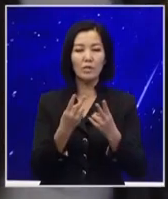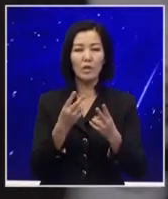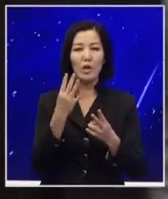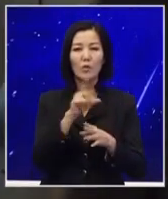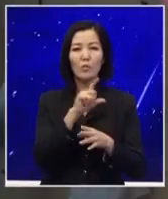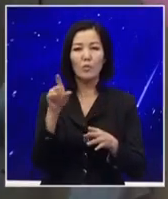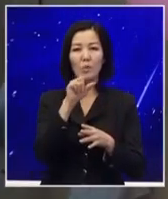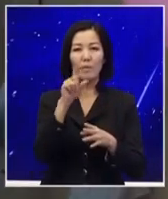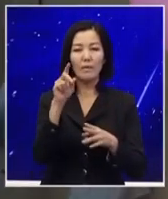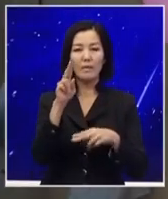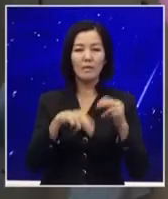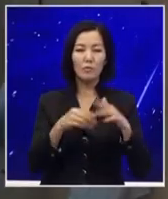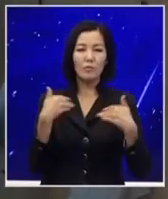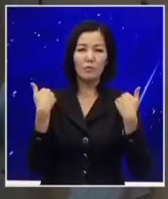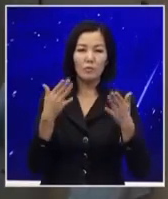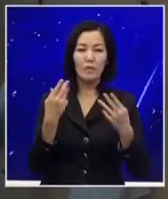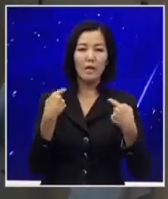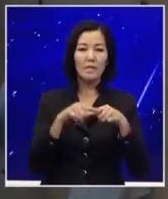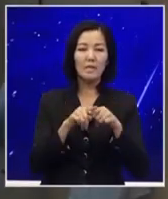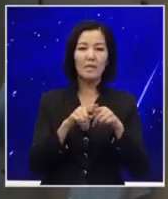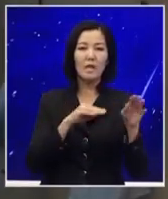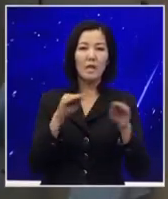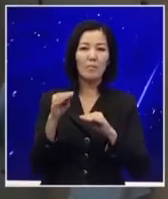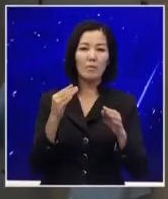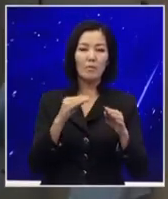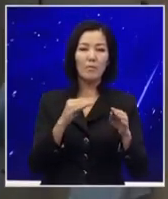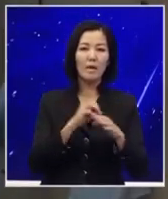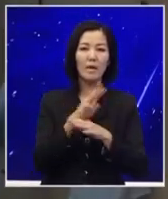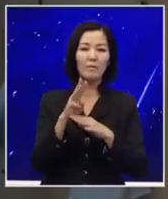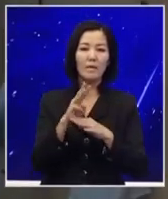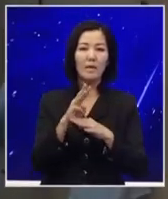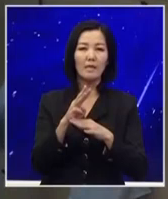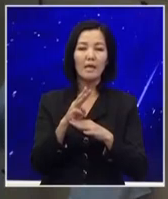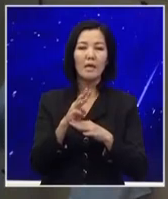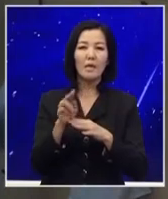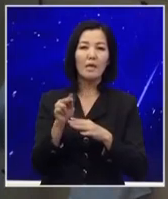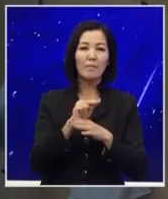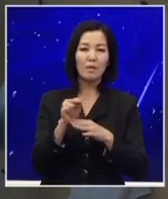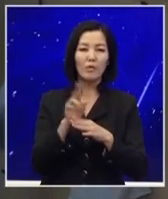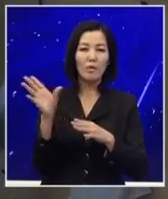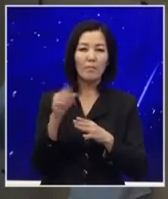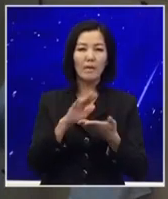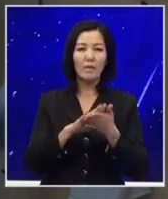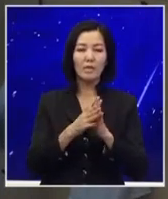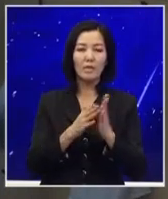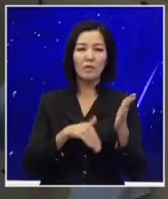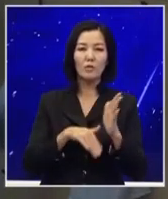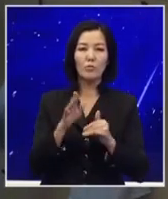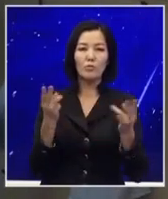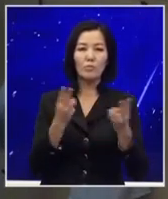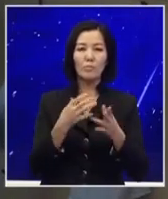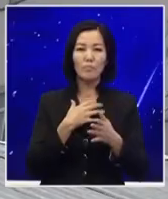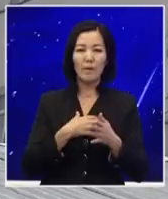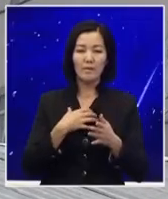қабатты орталық салуды ұсынып отырмыз. Техникалық базамен қамтылған. Науқастардың сәулелік терапия алуына жақсы жағдай жасауымыз тиіс. Бұл өте